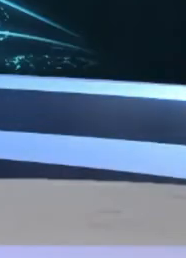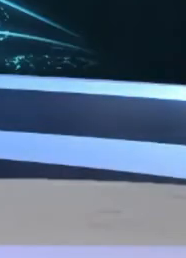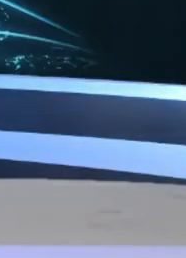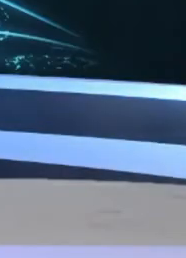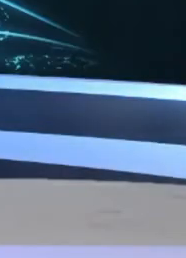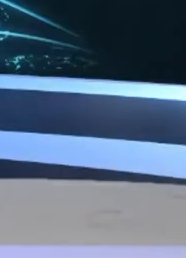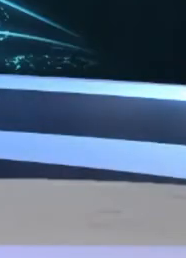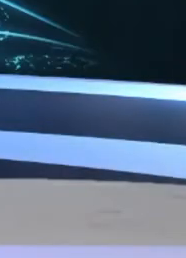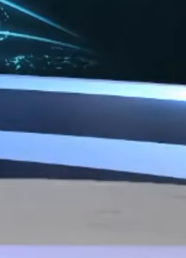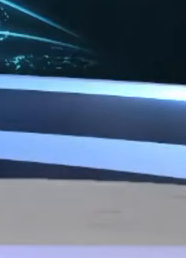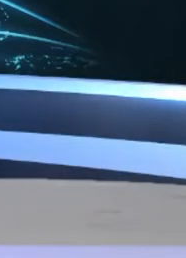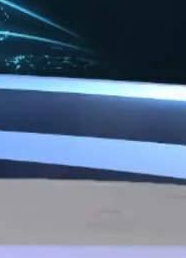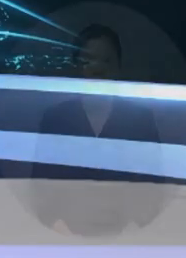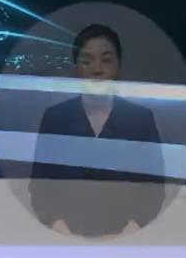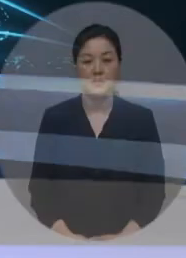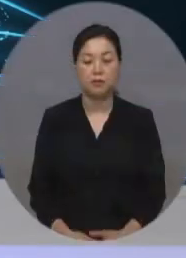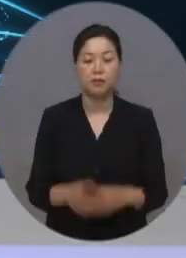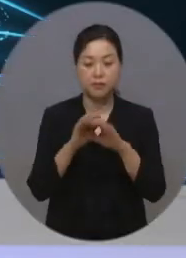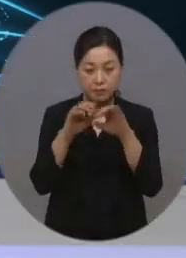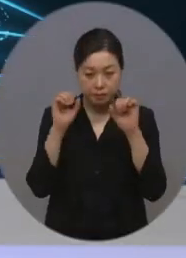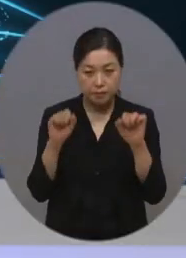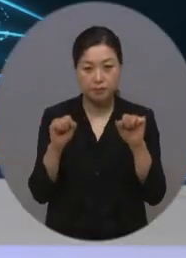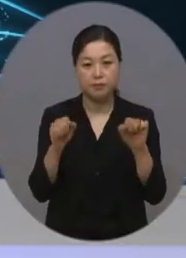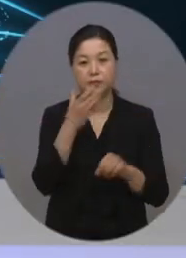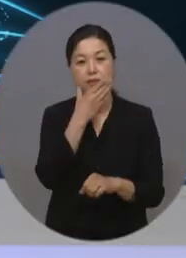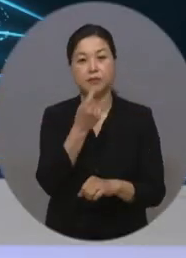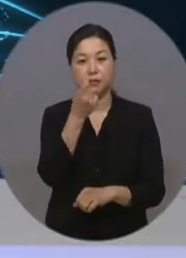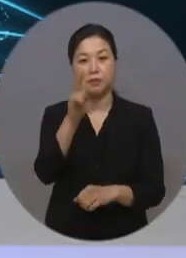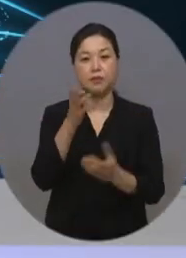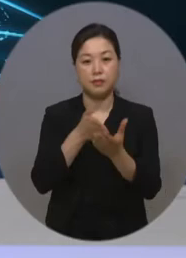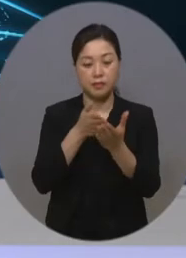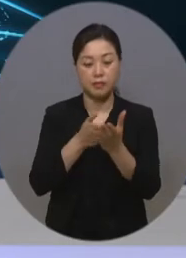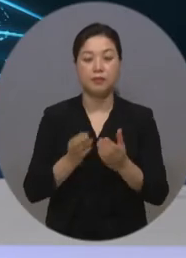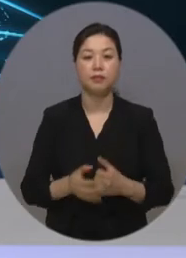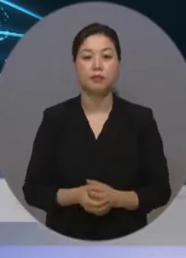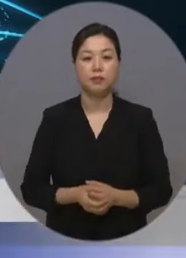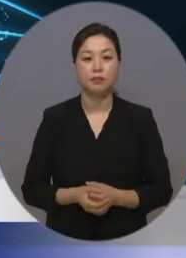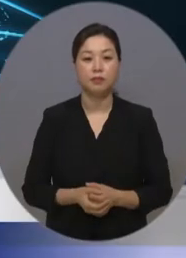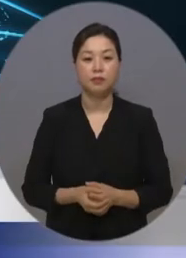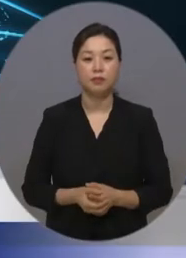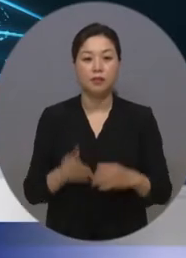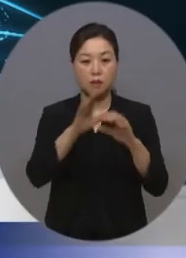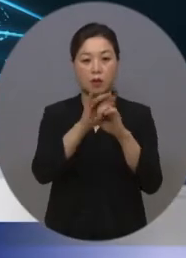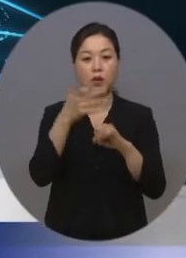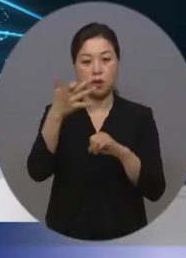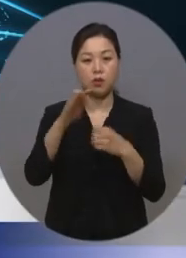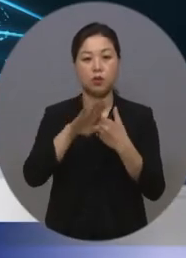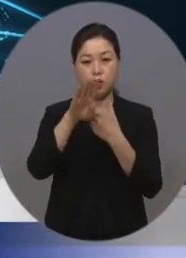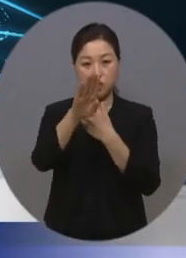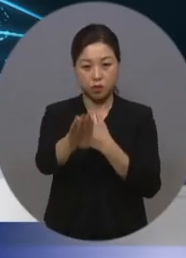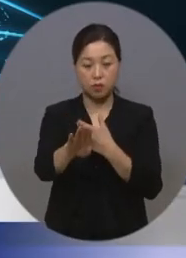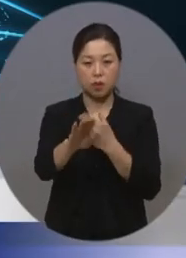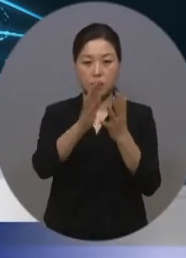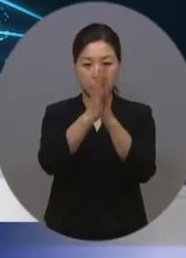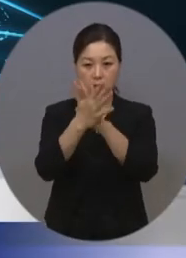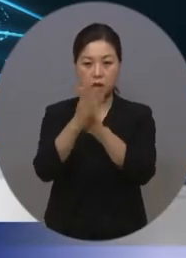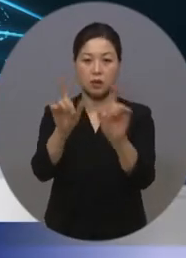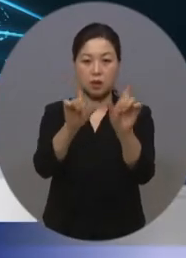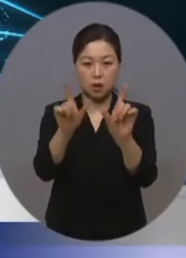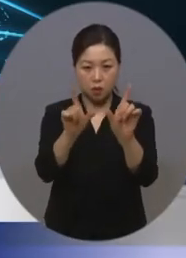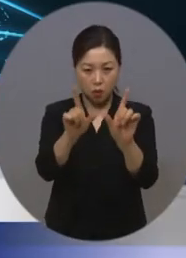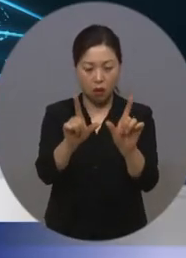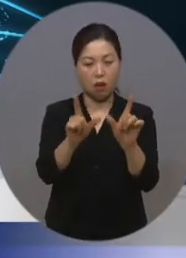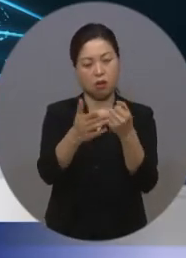eie 시청자 여러분 안녕하십니까 복지 tv 뉴스 입니다 코론 알고 이후 달라진 일상 생활로 인해